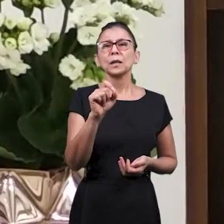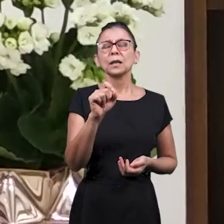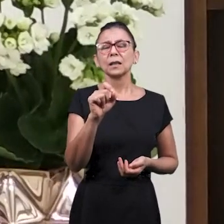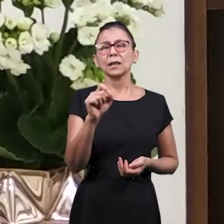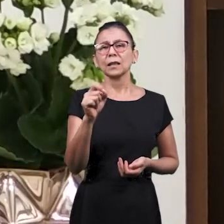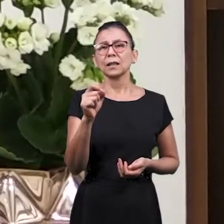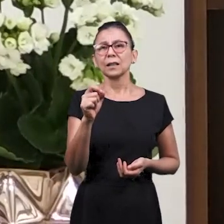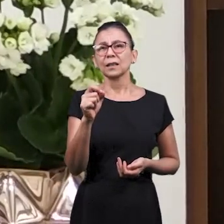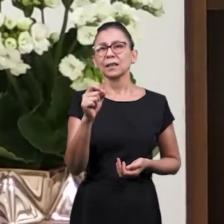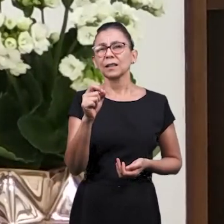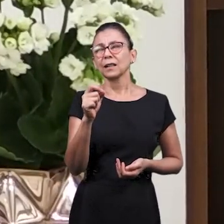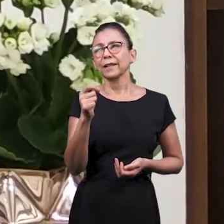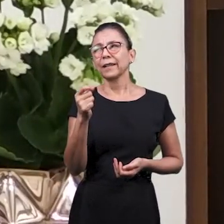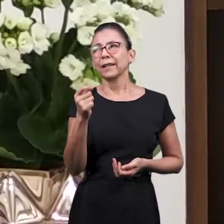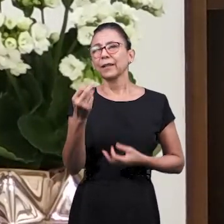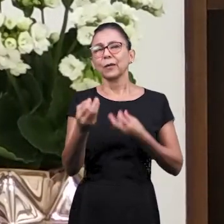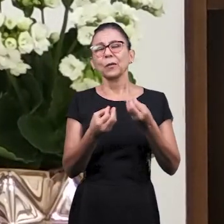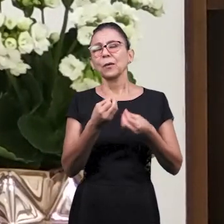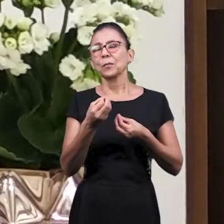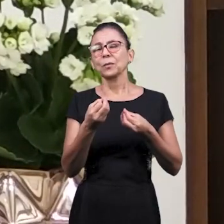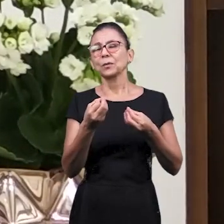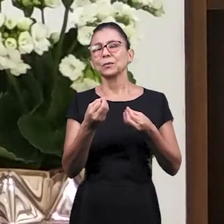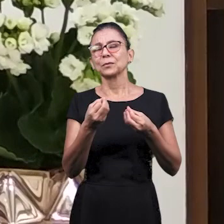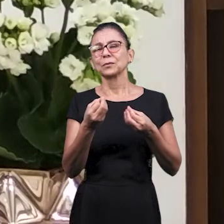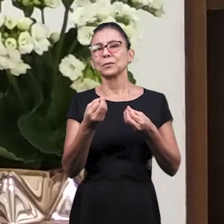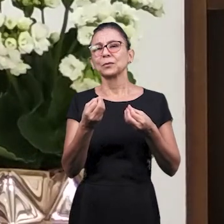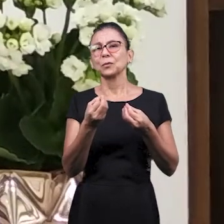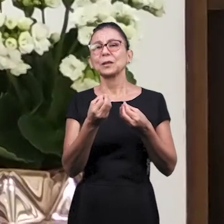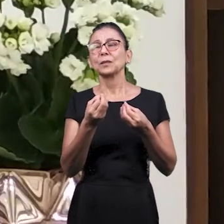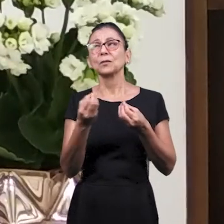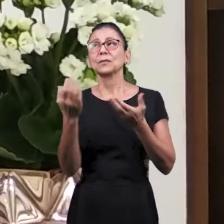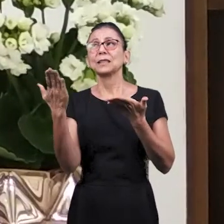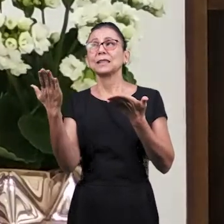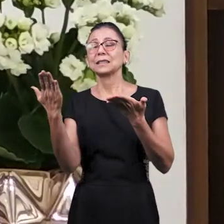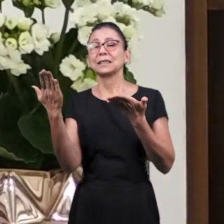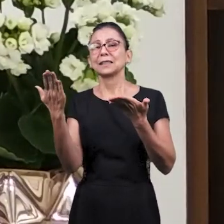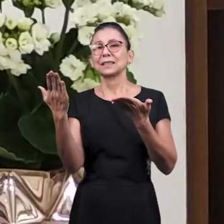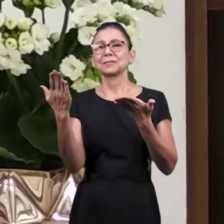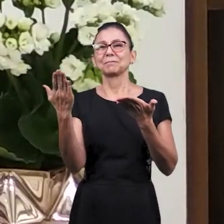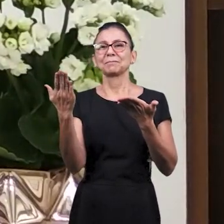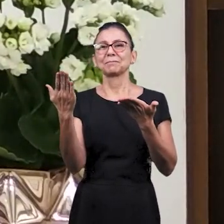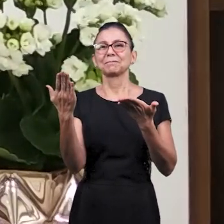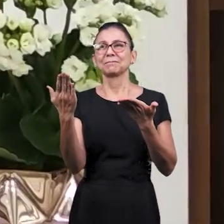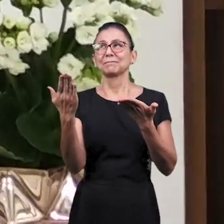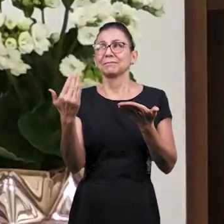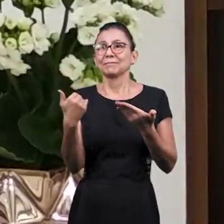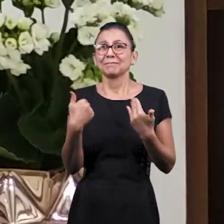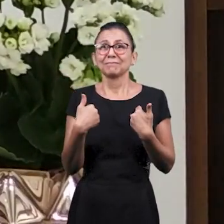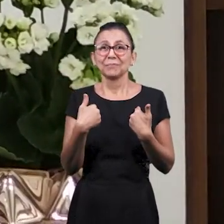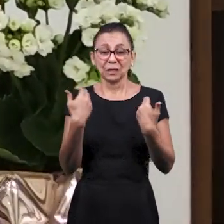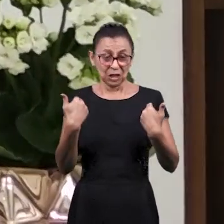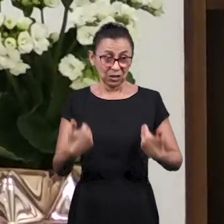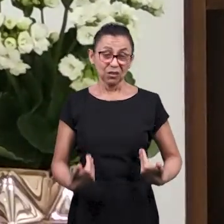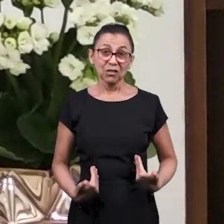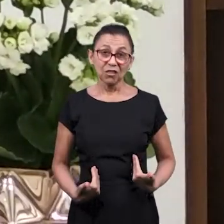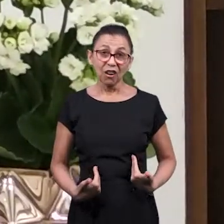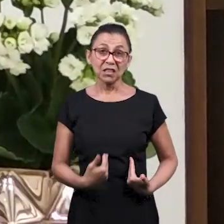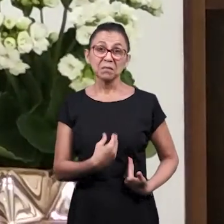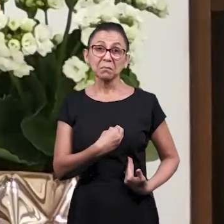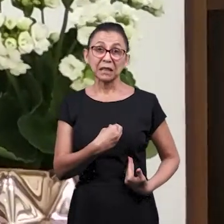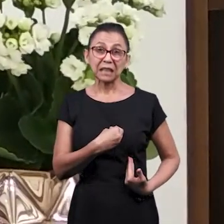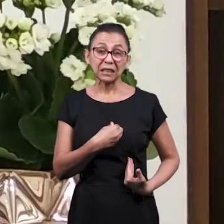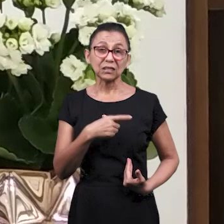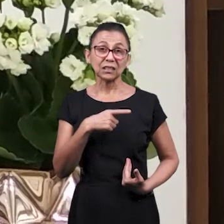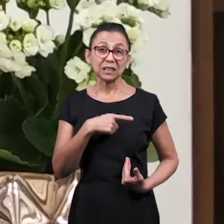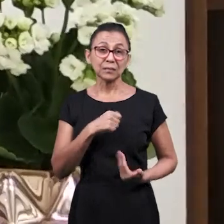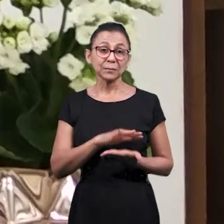нас, что мы можем сделать, чтобы прославить имя Господне? Мы ничего не имеем. И все, что мы имеем, это то,